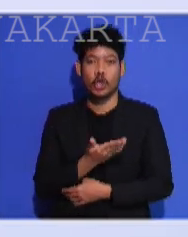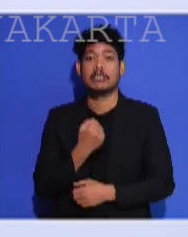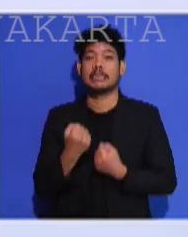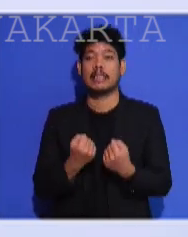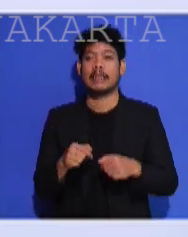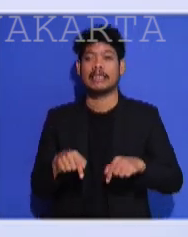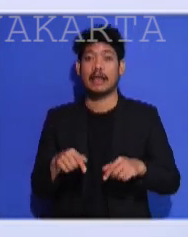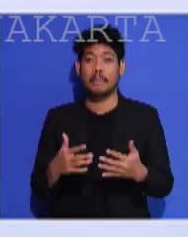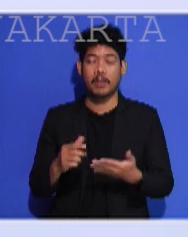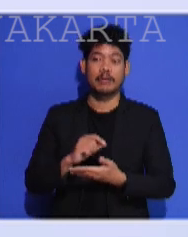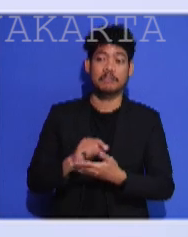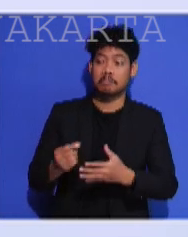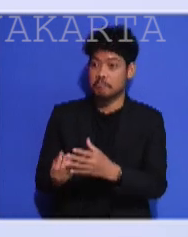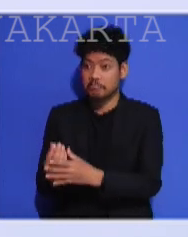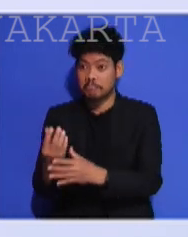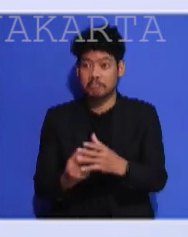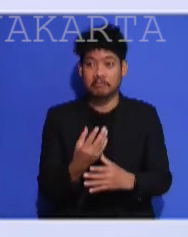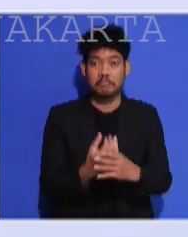aset sebesar